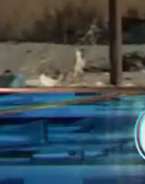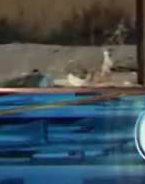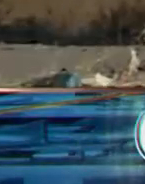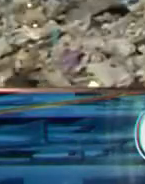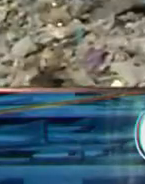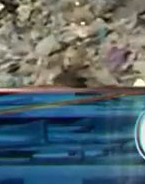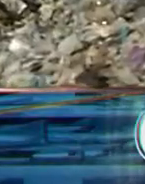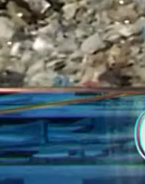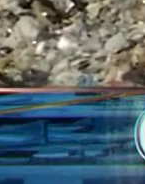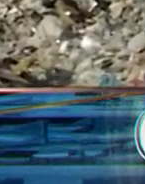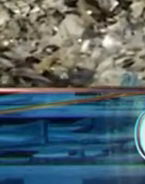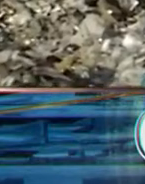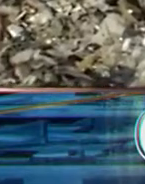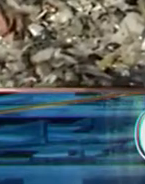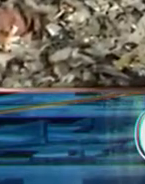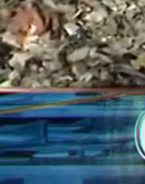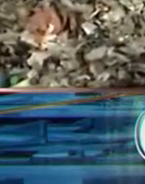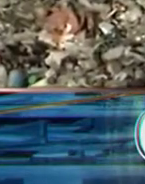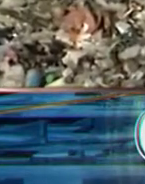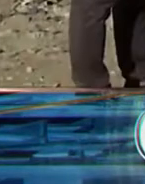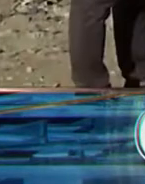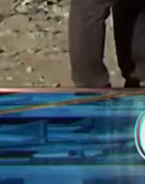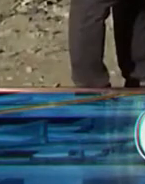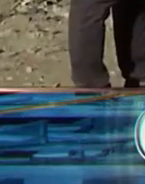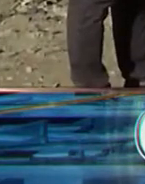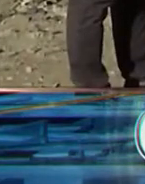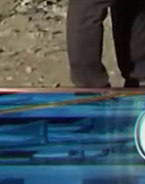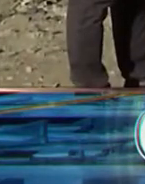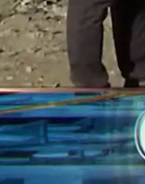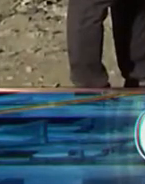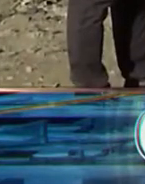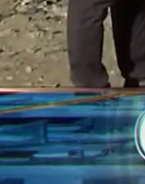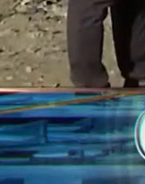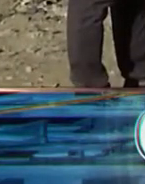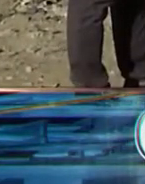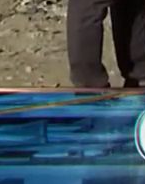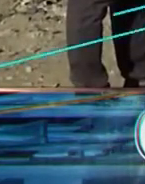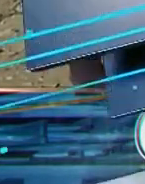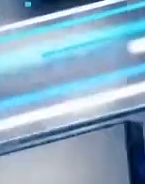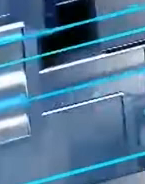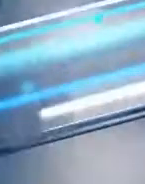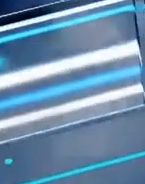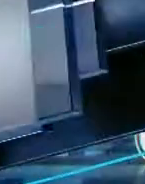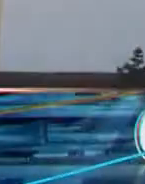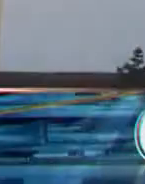Рациональный подход. В Алматинской области решается проблема переработки твердобытовых отходов.